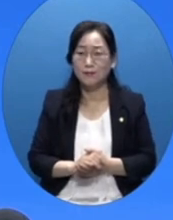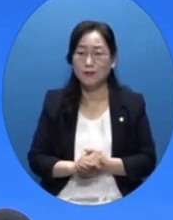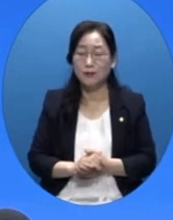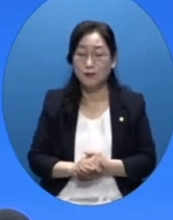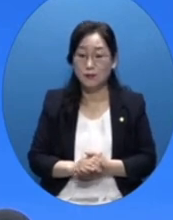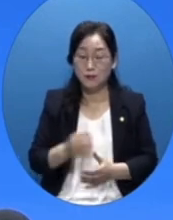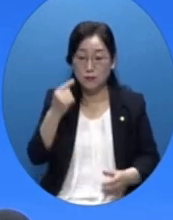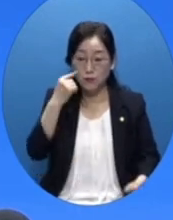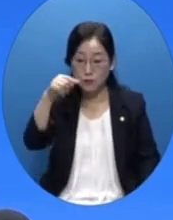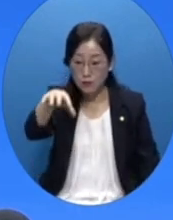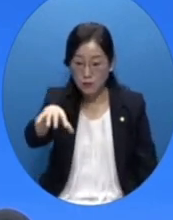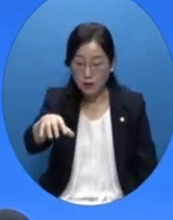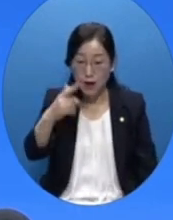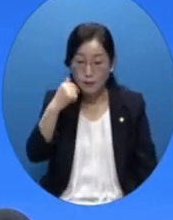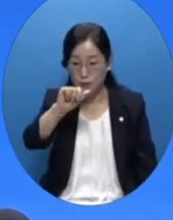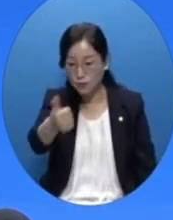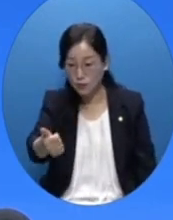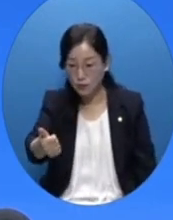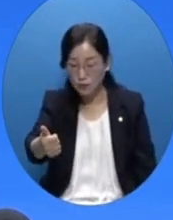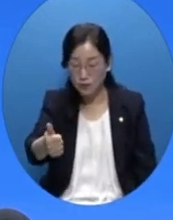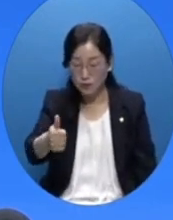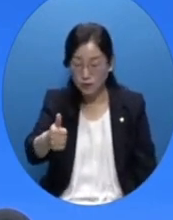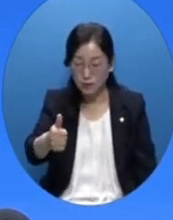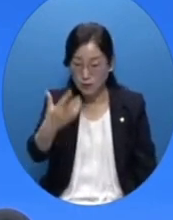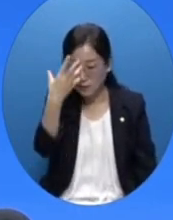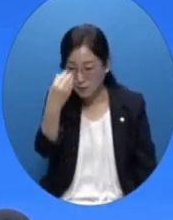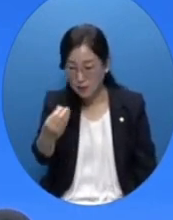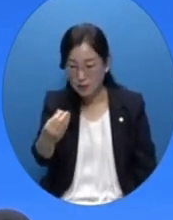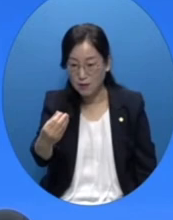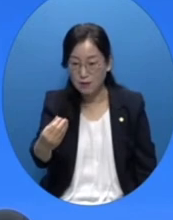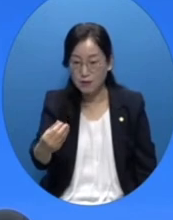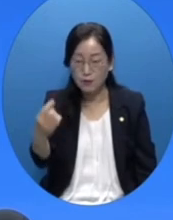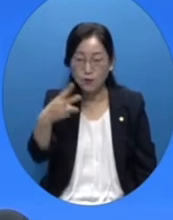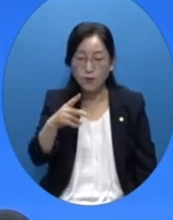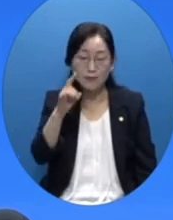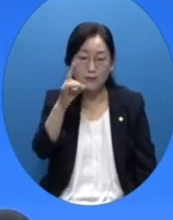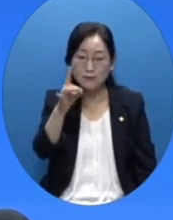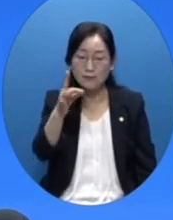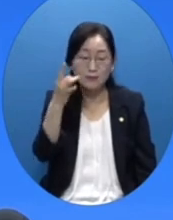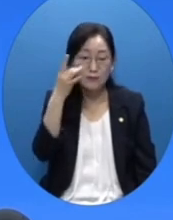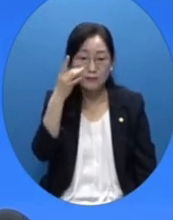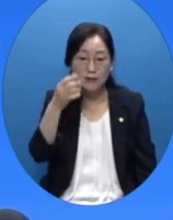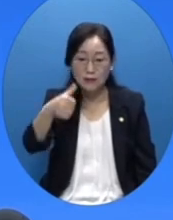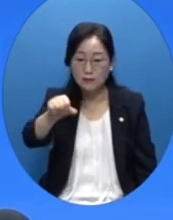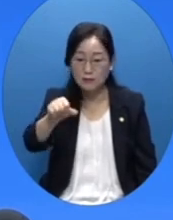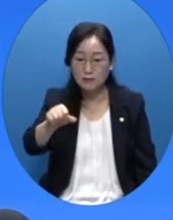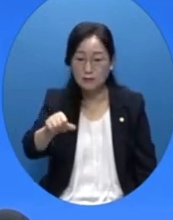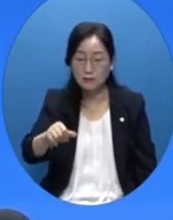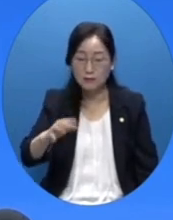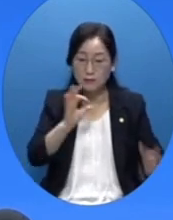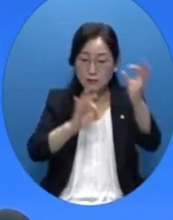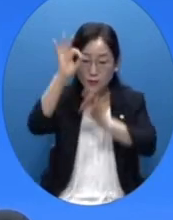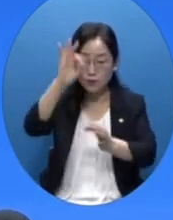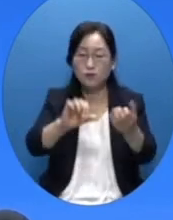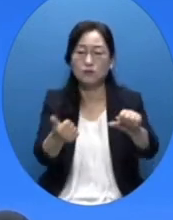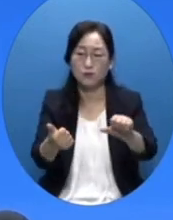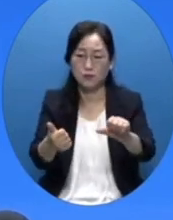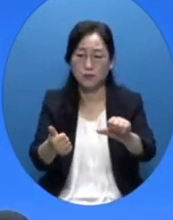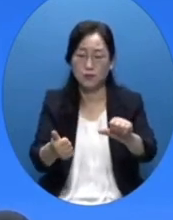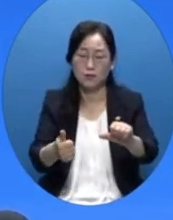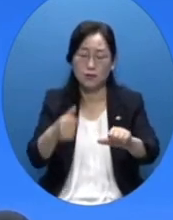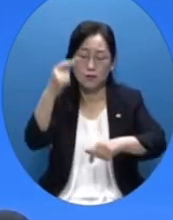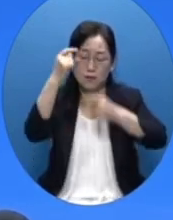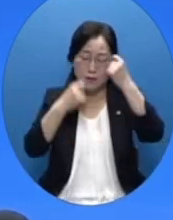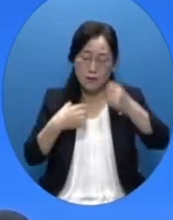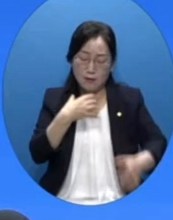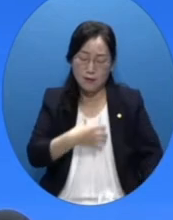눈앞에서 아버지 돌아가신 모습을 보고 하나밖에 없는 자식을 사고로 잃고 그 슬픔